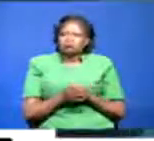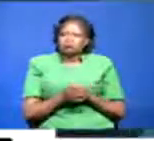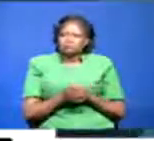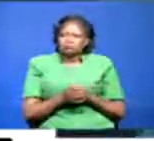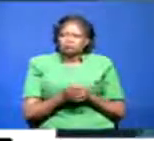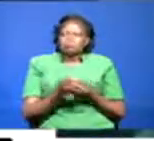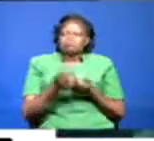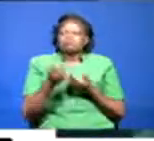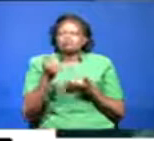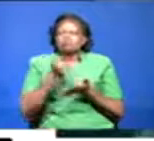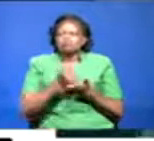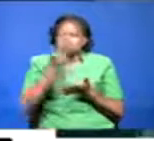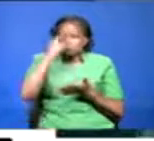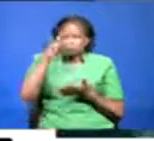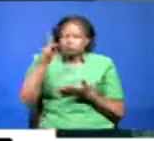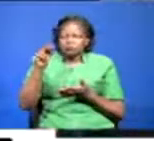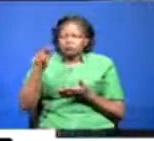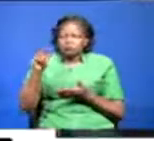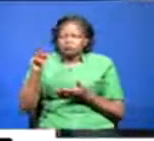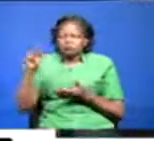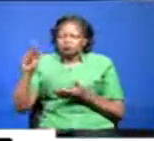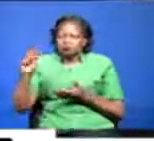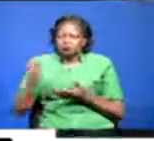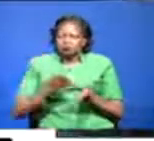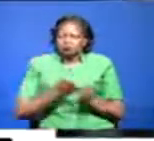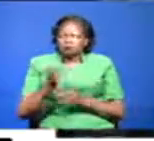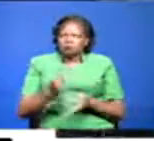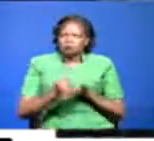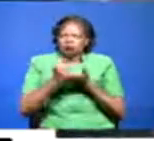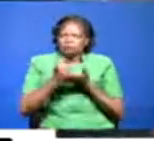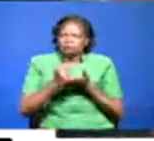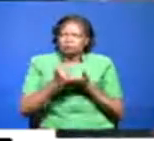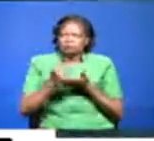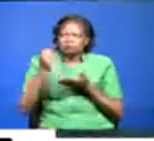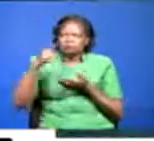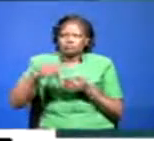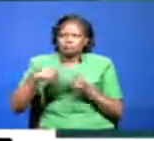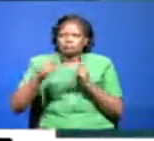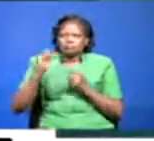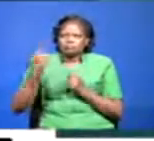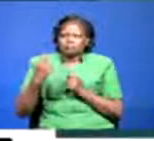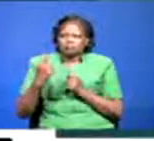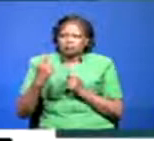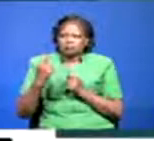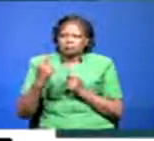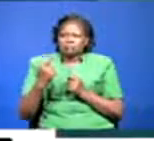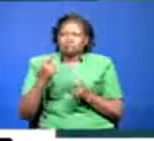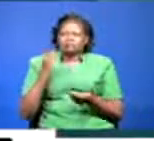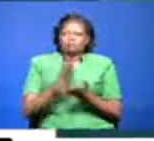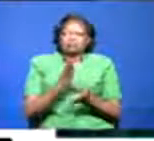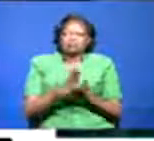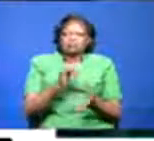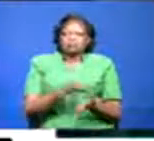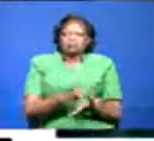kwenye bunge la Jumuiya ya Afrika Mashariki IALA kupitia usaidizi wa wabunge wa mrengo wa Kenya Kwanza, tukio linalodhihirisha kujitolea